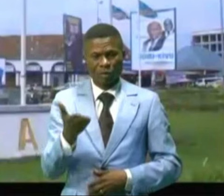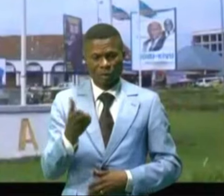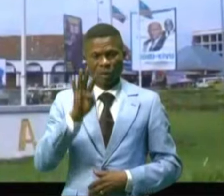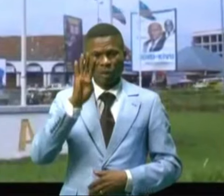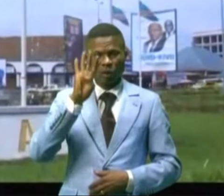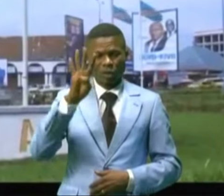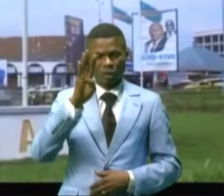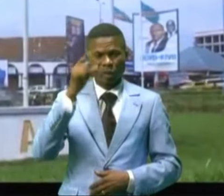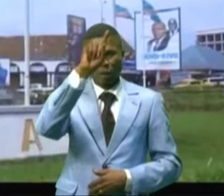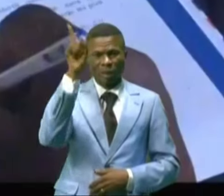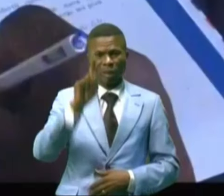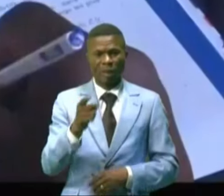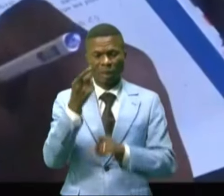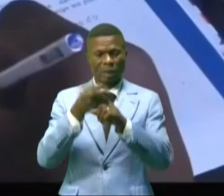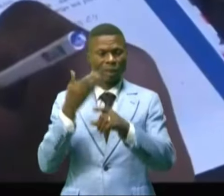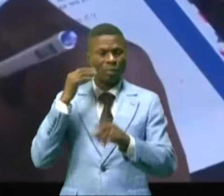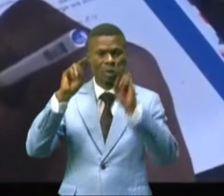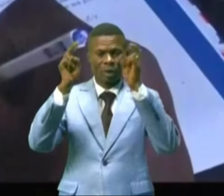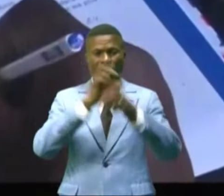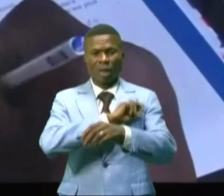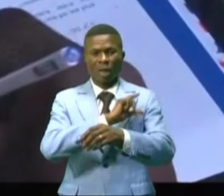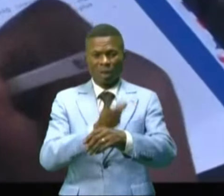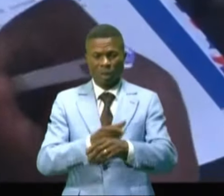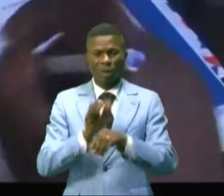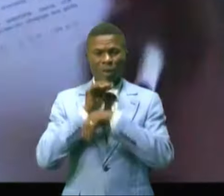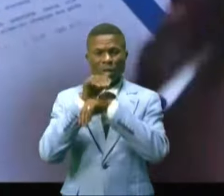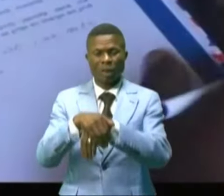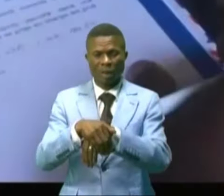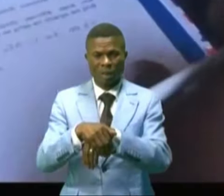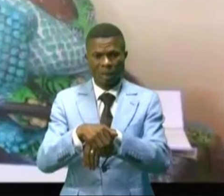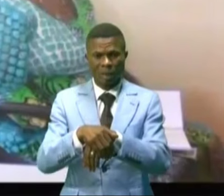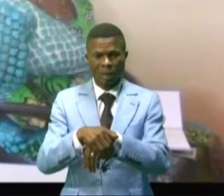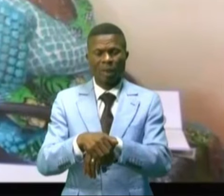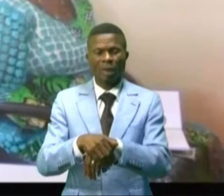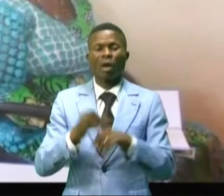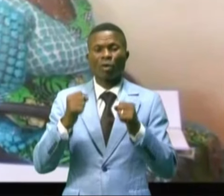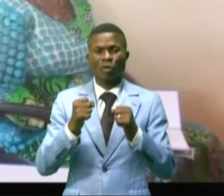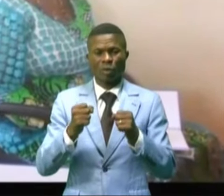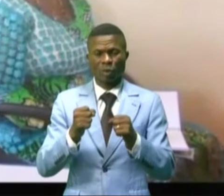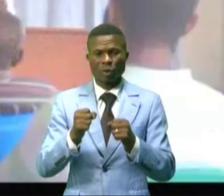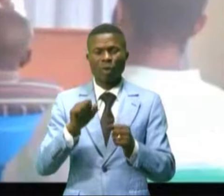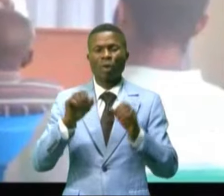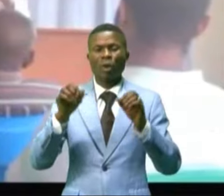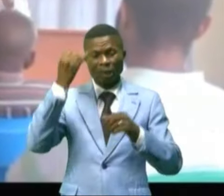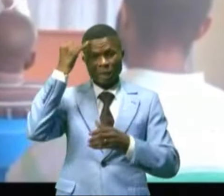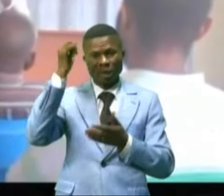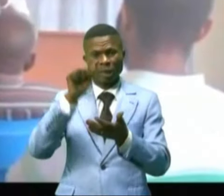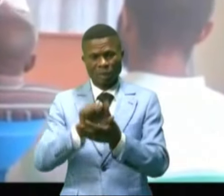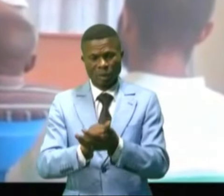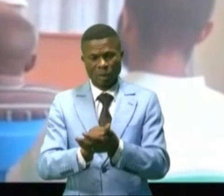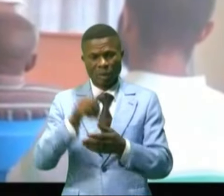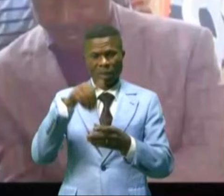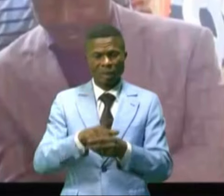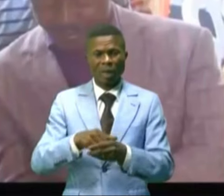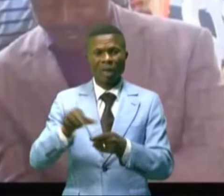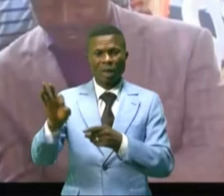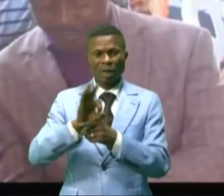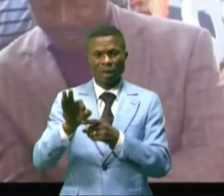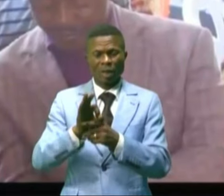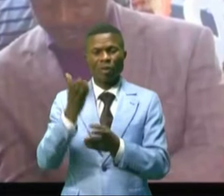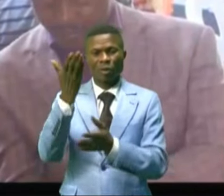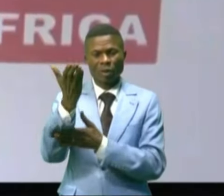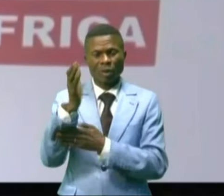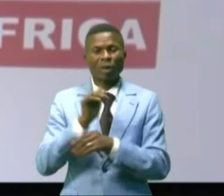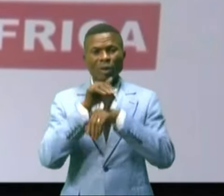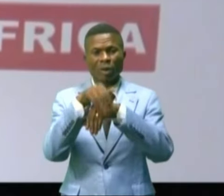30 mai 2024 à Goma un acte d'engagement pour s'adonner activement dans cette problématique. C'était au cours d'un atelier de plaidoyer et